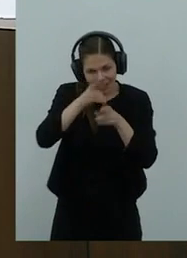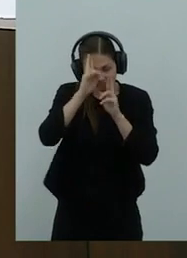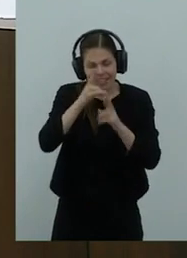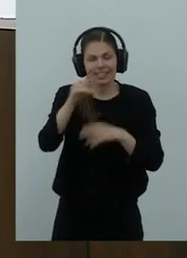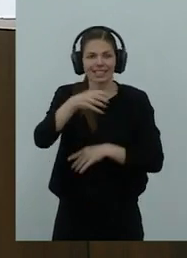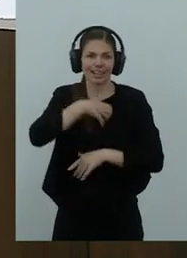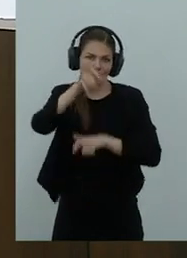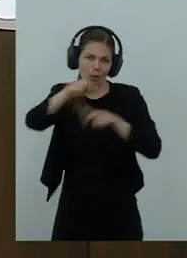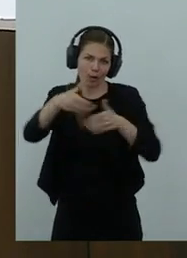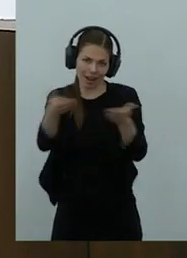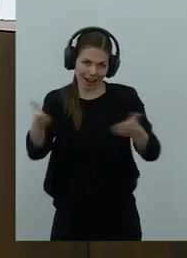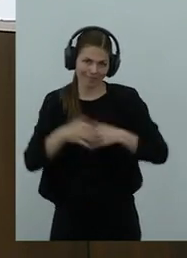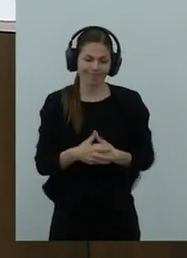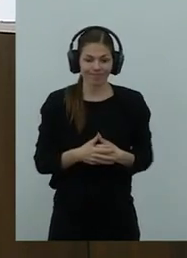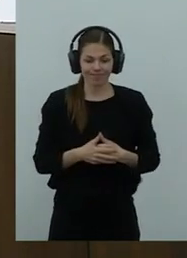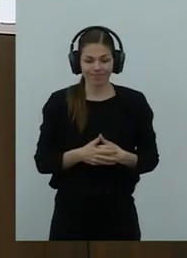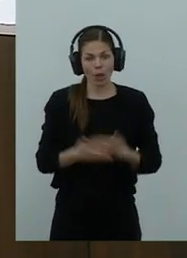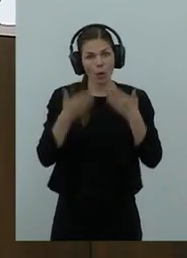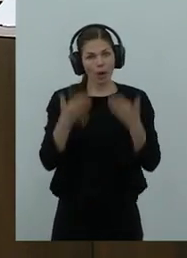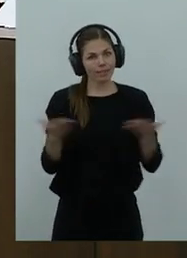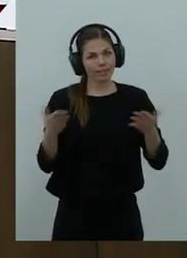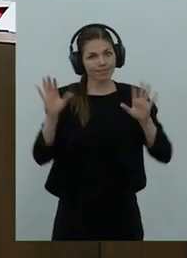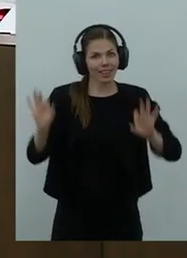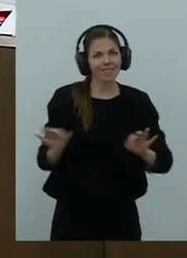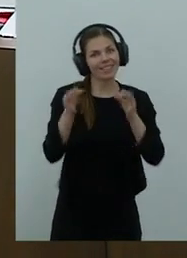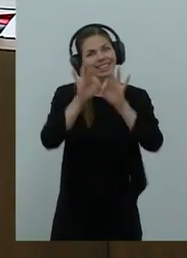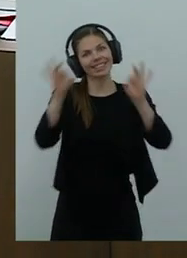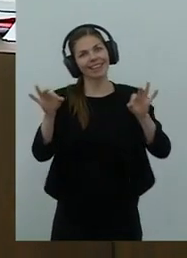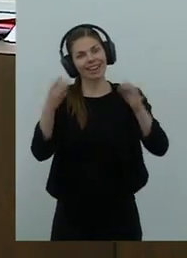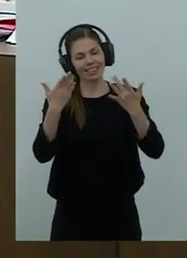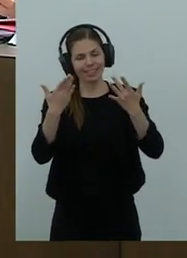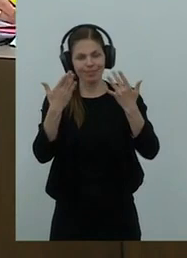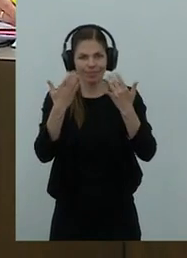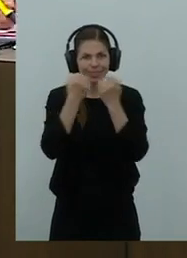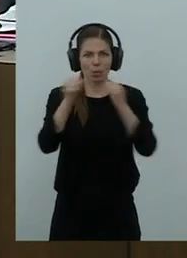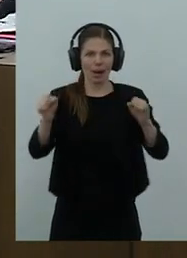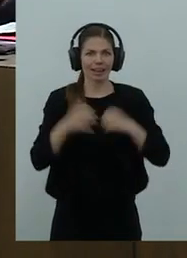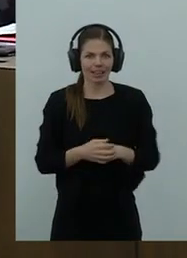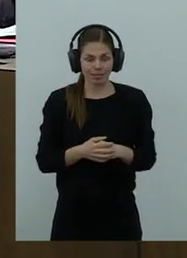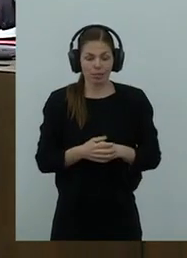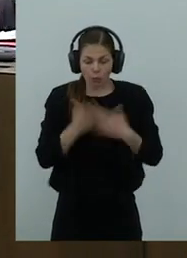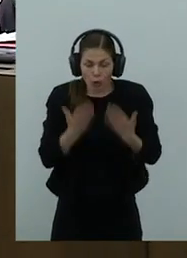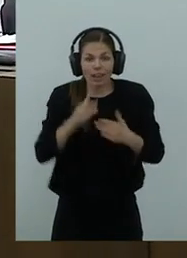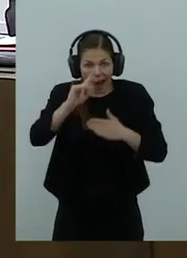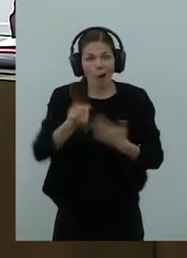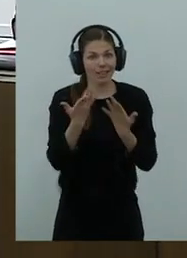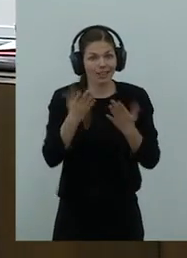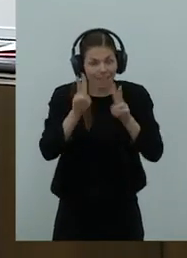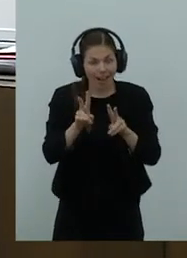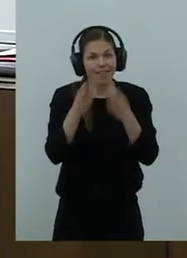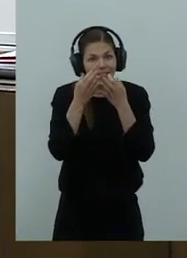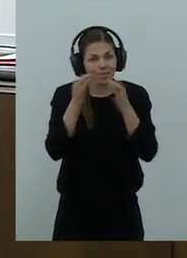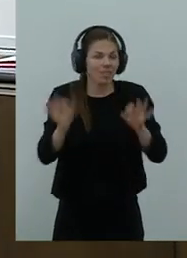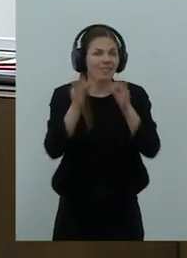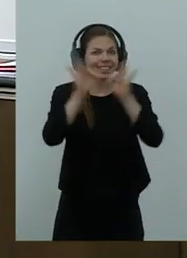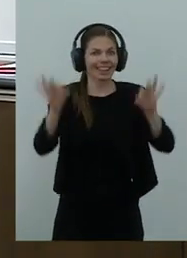Heute sollte ein Festtag der Demokratie sein. Er ist es auch. Man erkennt es